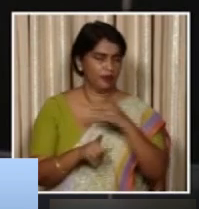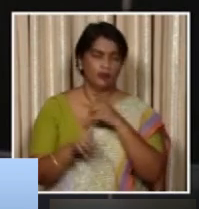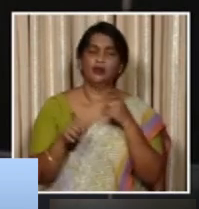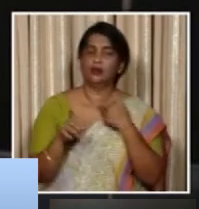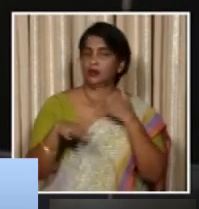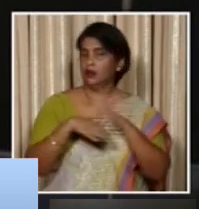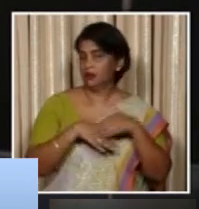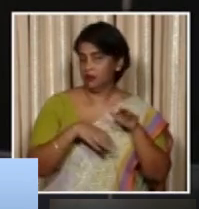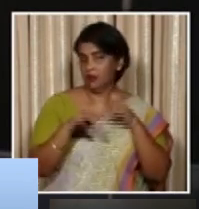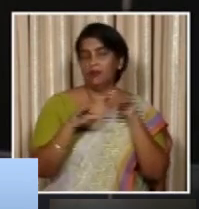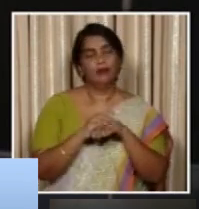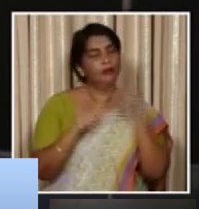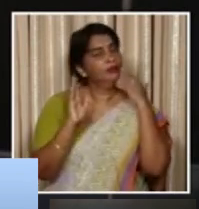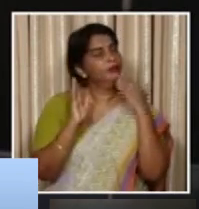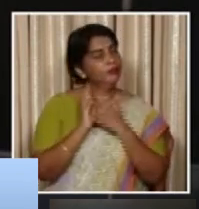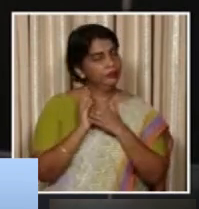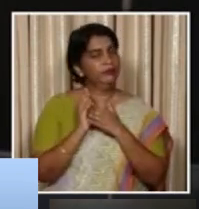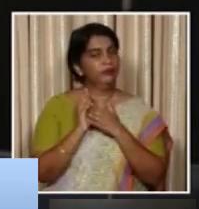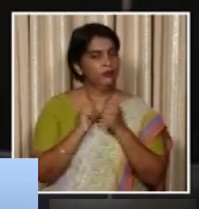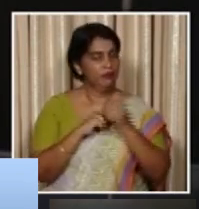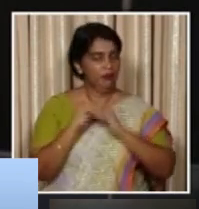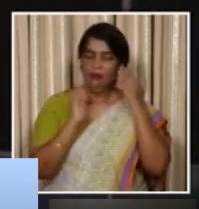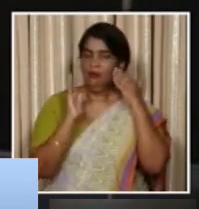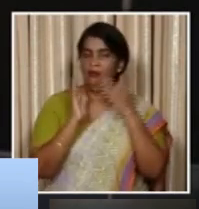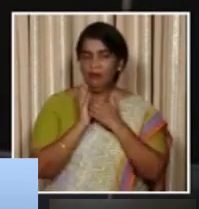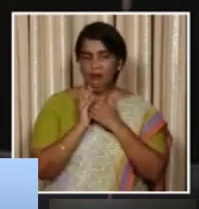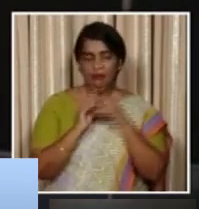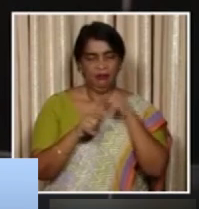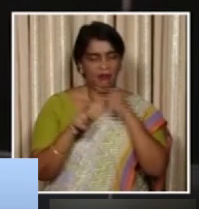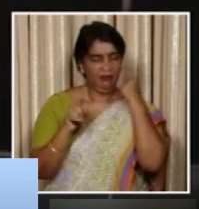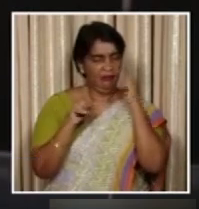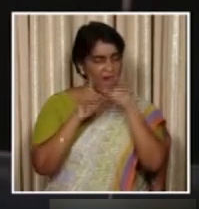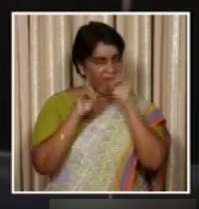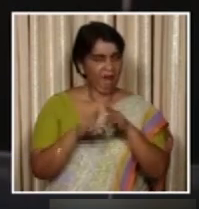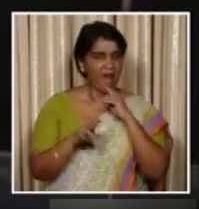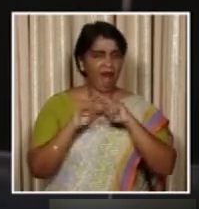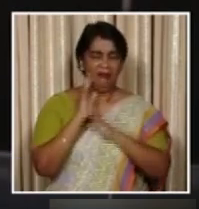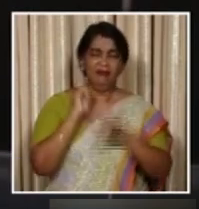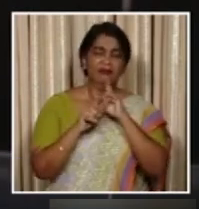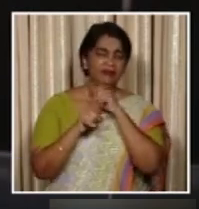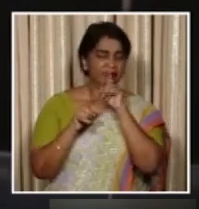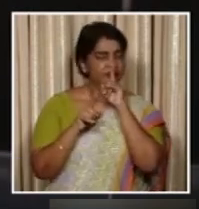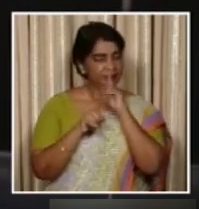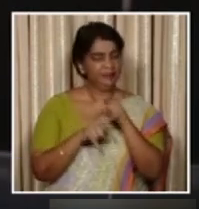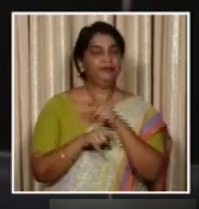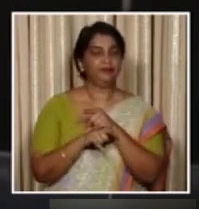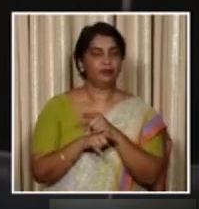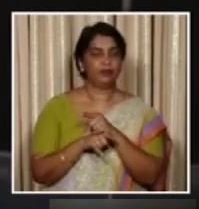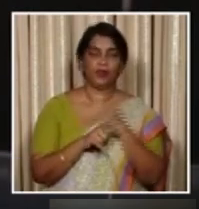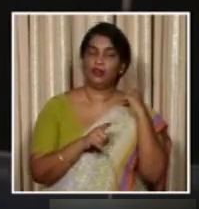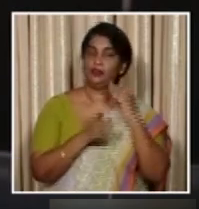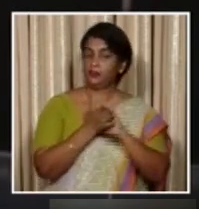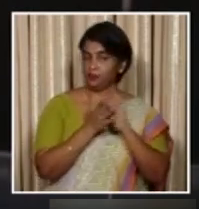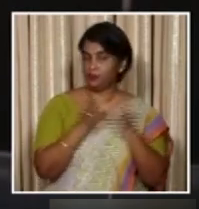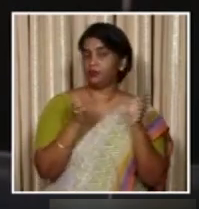මුහුණ දීමට සිදුවීම සම්බන්ධයෙන් සහ ඒකට කාරණේ සම්බන්ධයෙන් මේ පිළිබඳව විදේශ කටයුතු අමාත්‍යාංශය සහ ආරක්ෂක